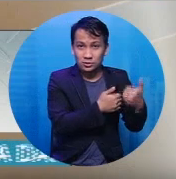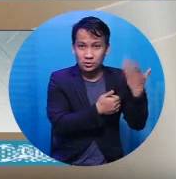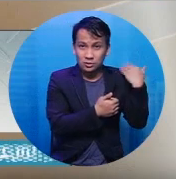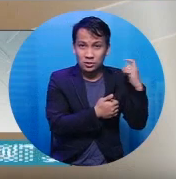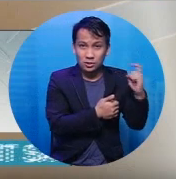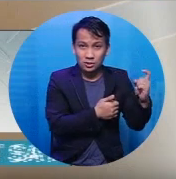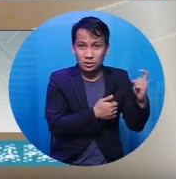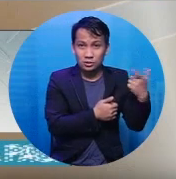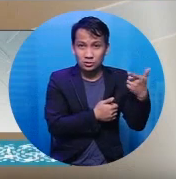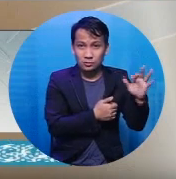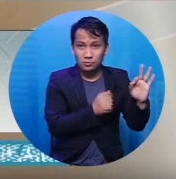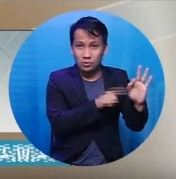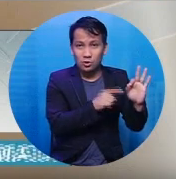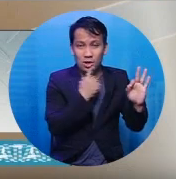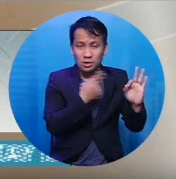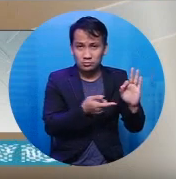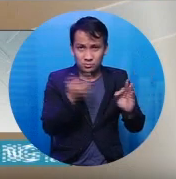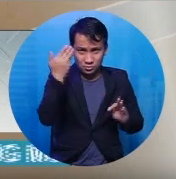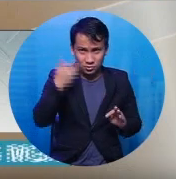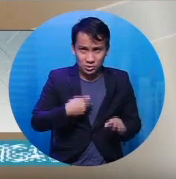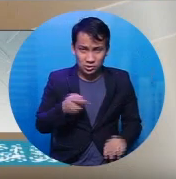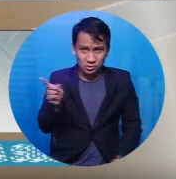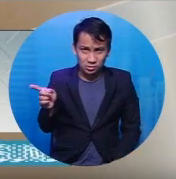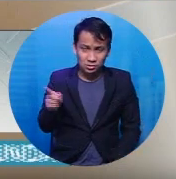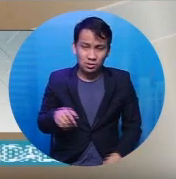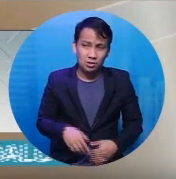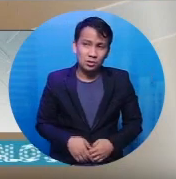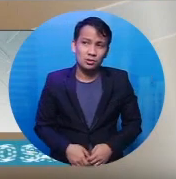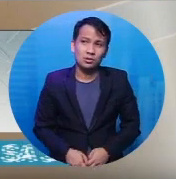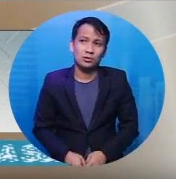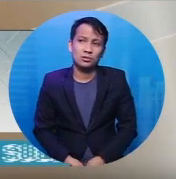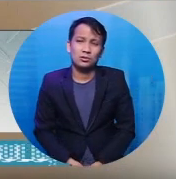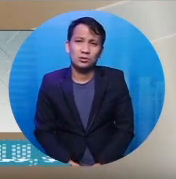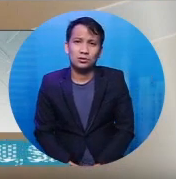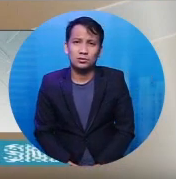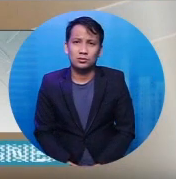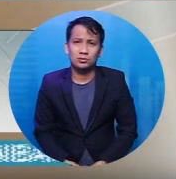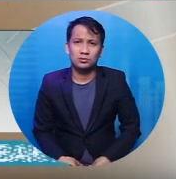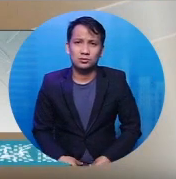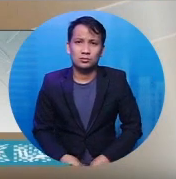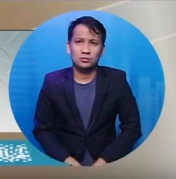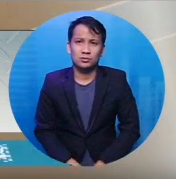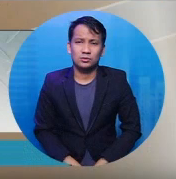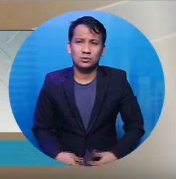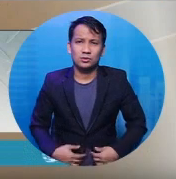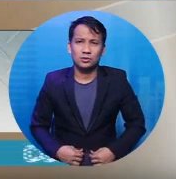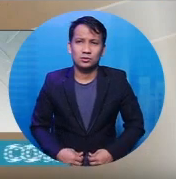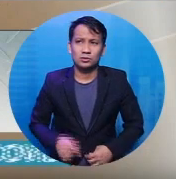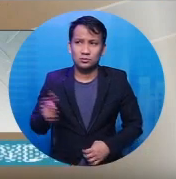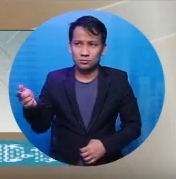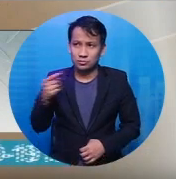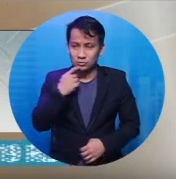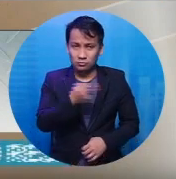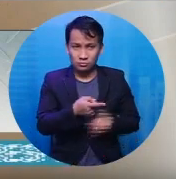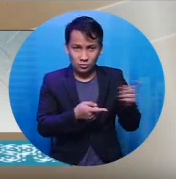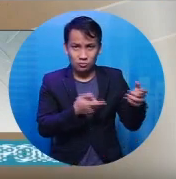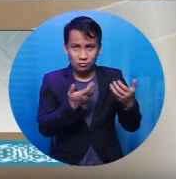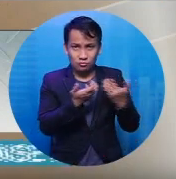Siya nakipagliwala sa idol, sa akin. Okay. Ma'am, kayo na po nakipaghiwalay, yes, kay sir?